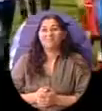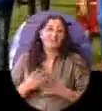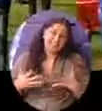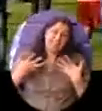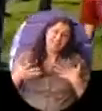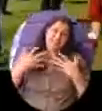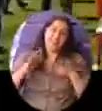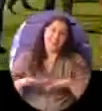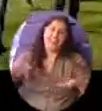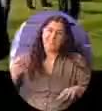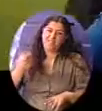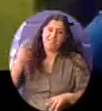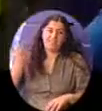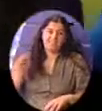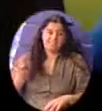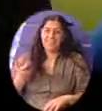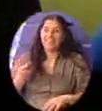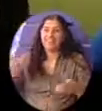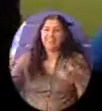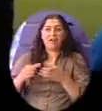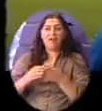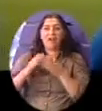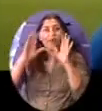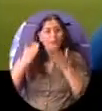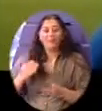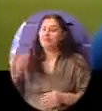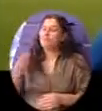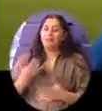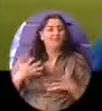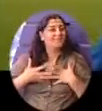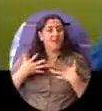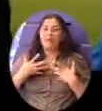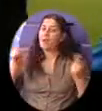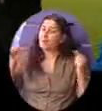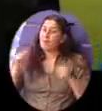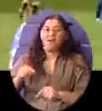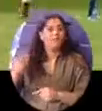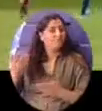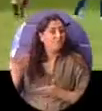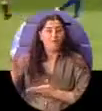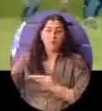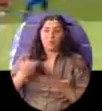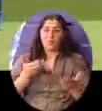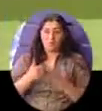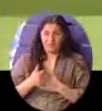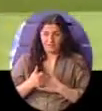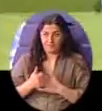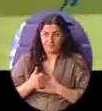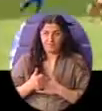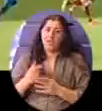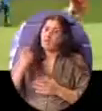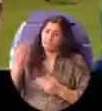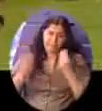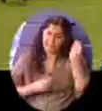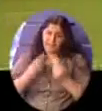לשמח את הילדים קצת, ונבחרת האומנים תמיד שמחה לבוא לאן שמזמינים אותנו. המשחק עצמו לא התעלה לרמה